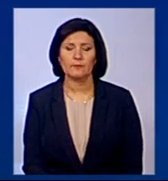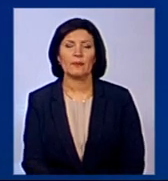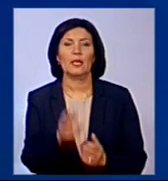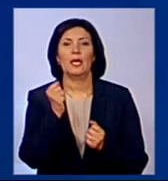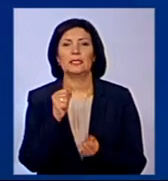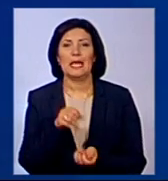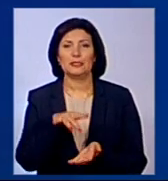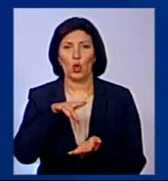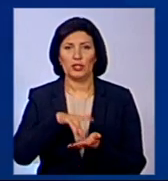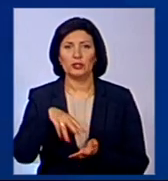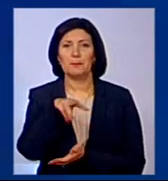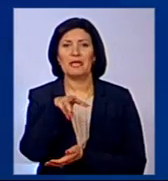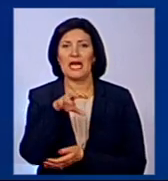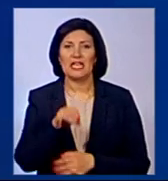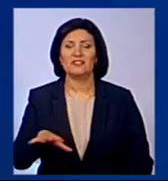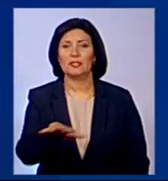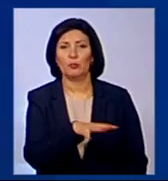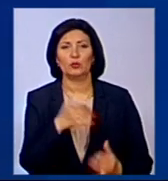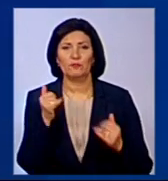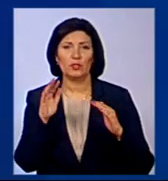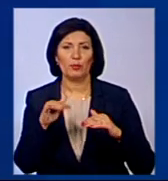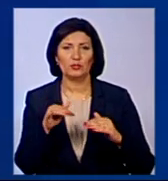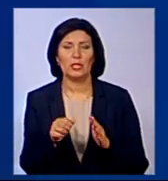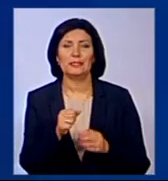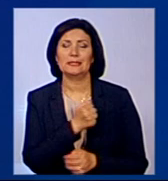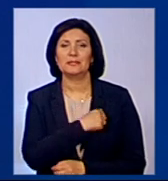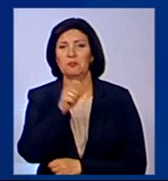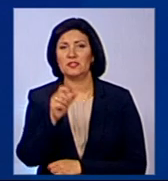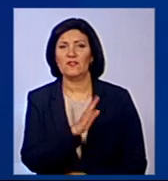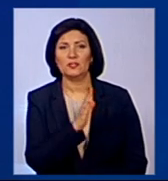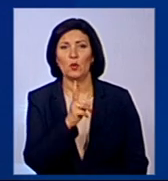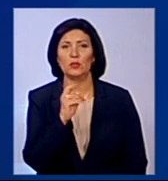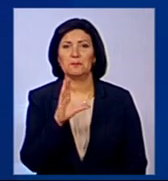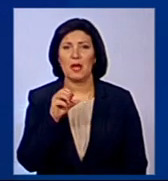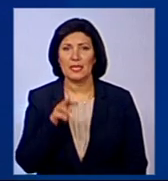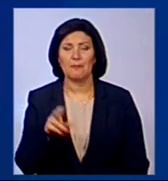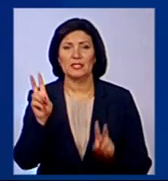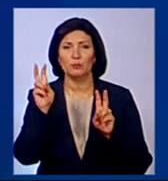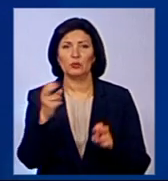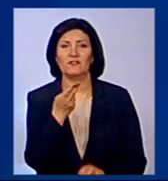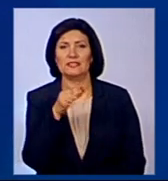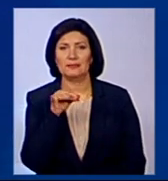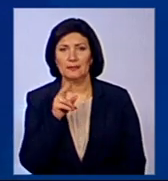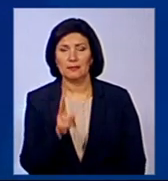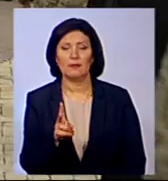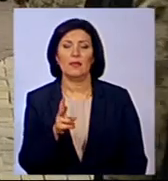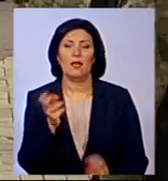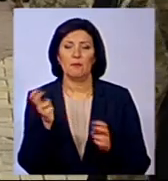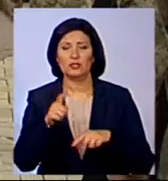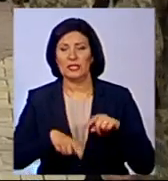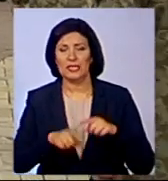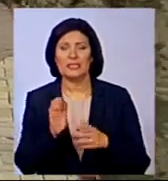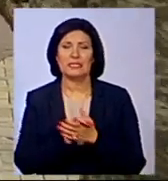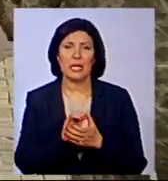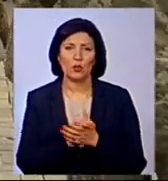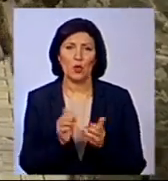На столичній Михайлівській площі сьогодні прощалися з бійцем В'ячеславом Куцмаєм з позивним «Цинк». Прийшли рідні, знайомі,